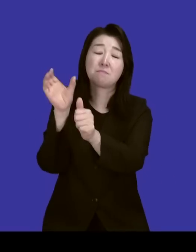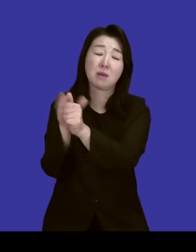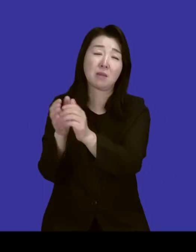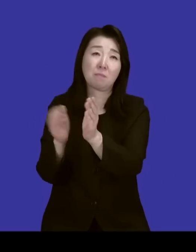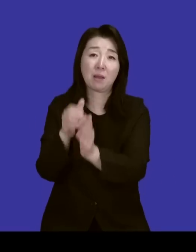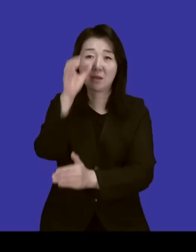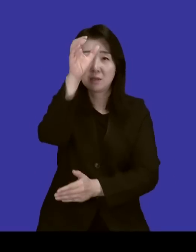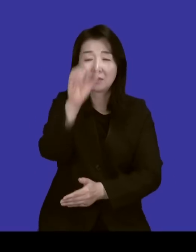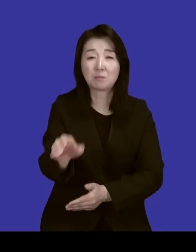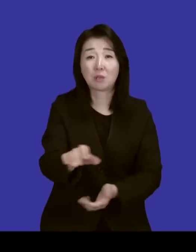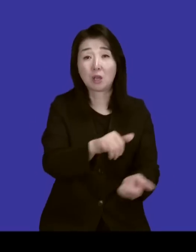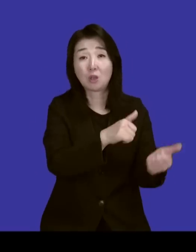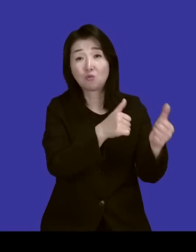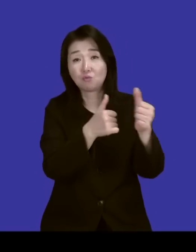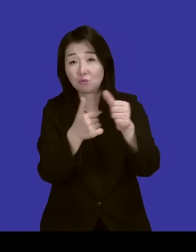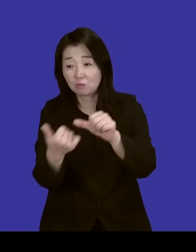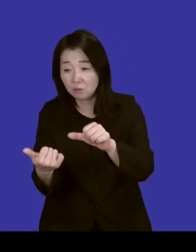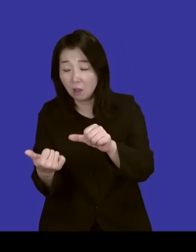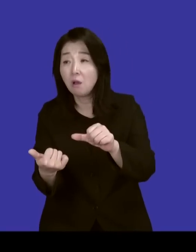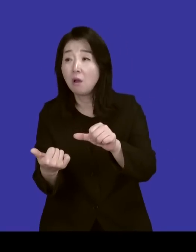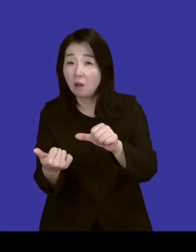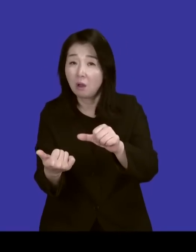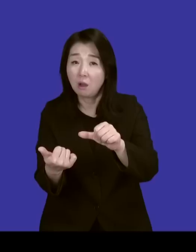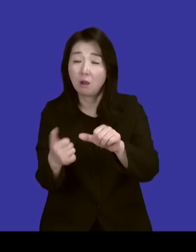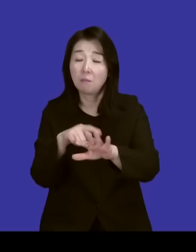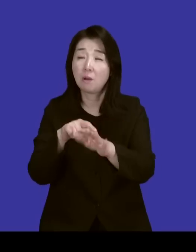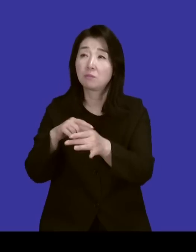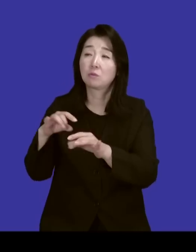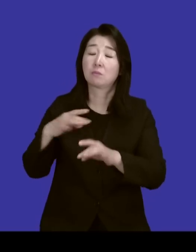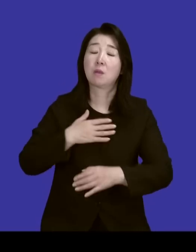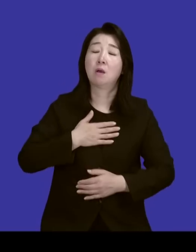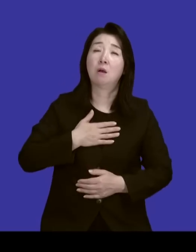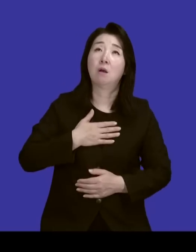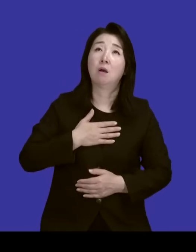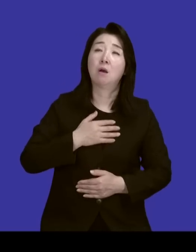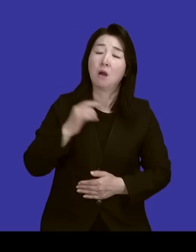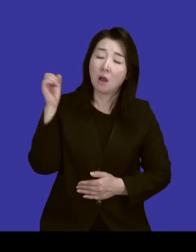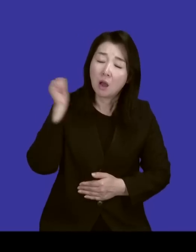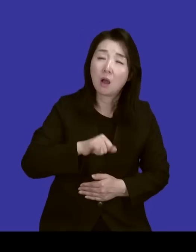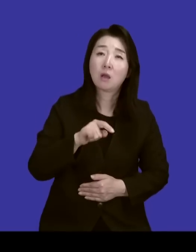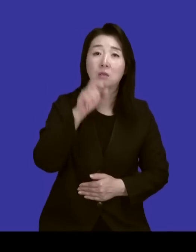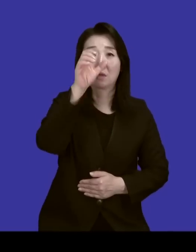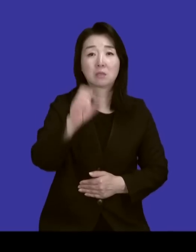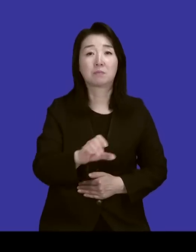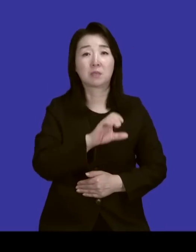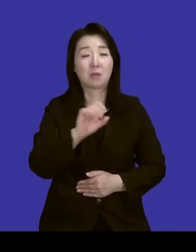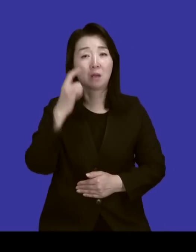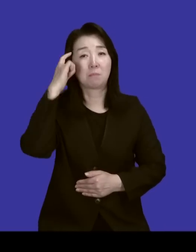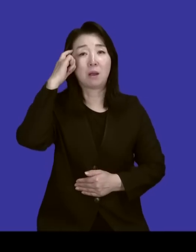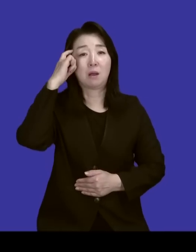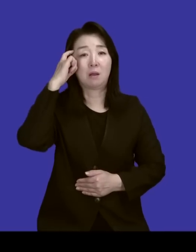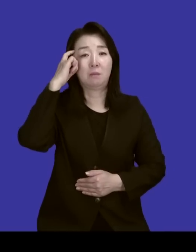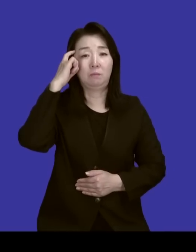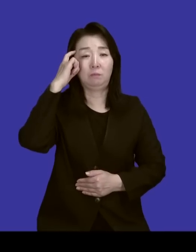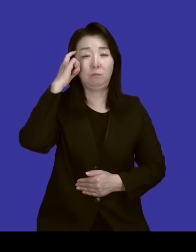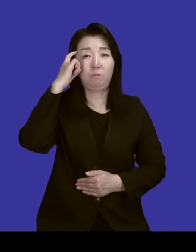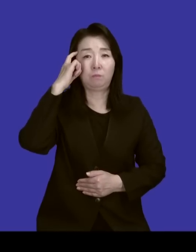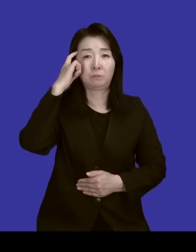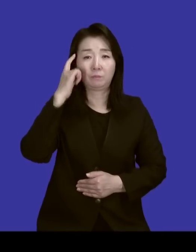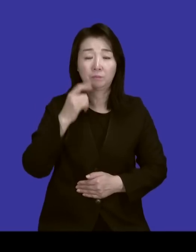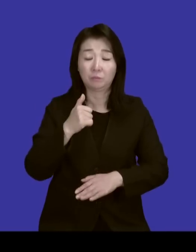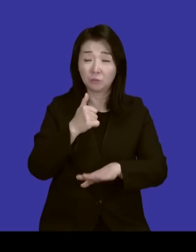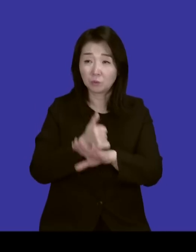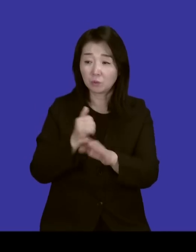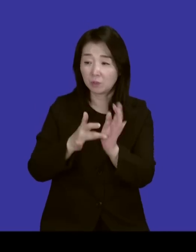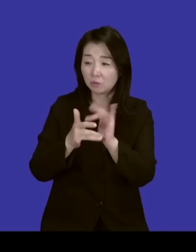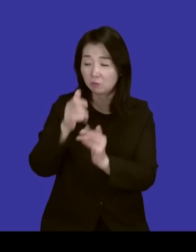네. 그런 마음속에 다가오면서 그게 십자가로구나. 예. 그래서 예수가 십자가에 죽으시고 다시